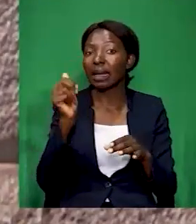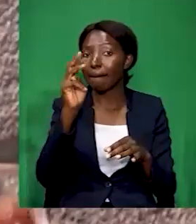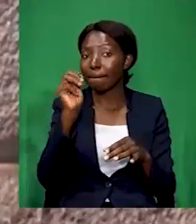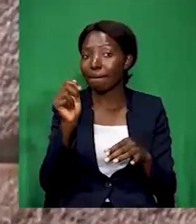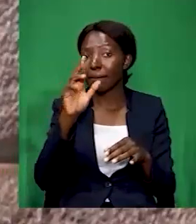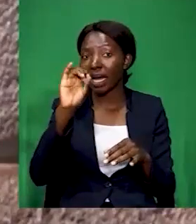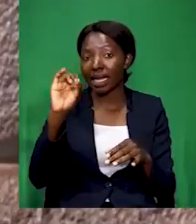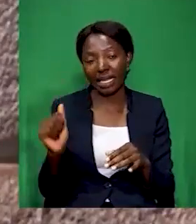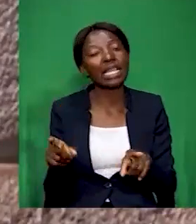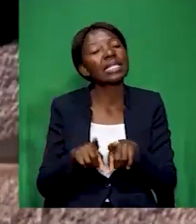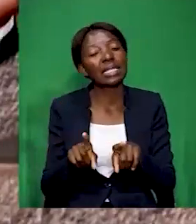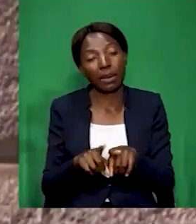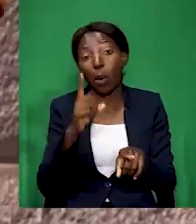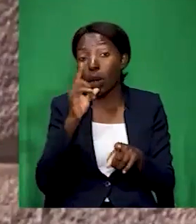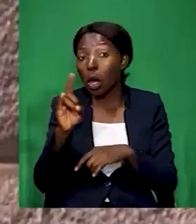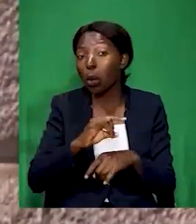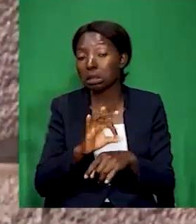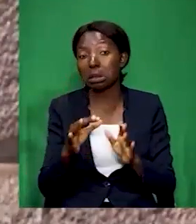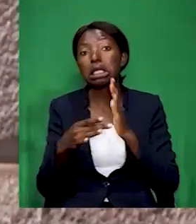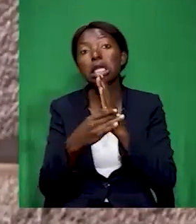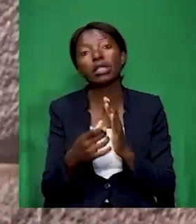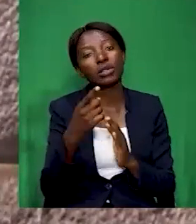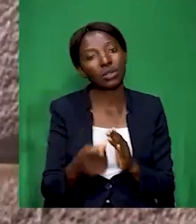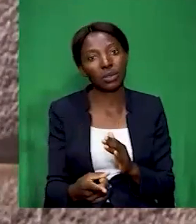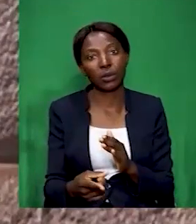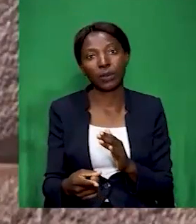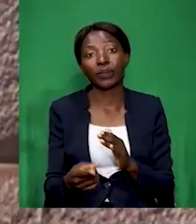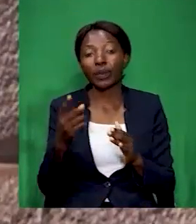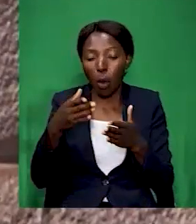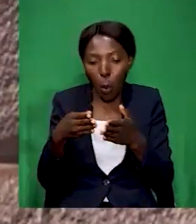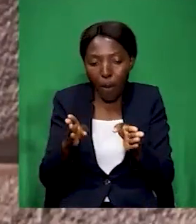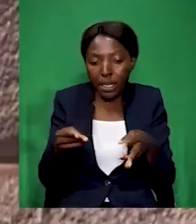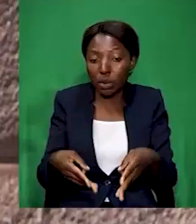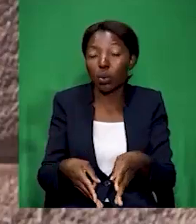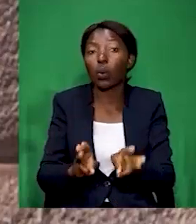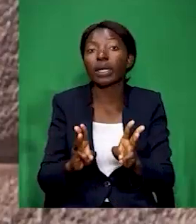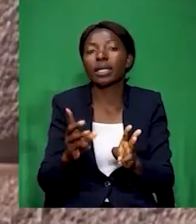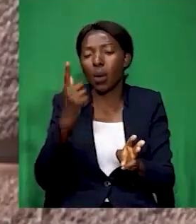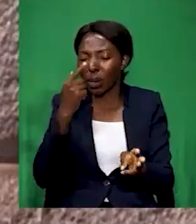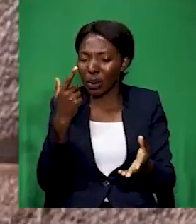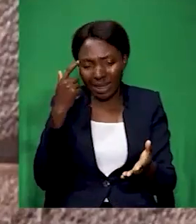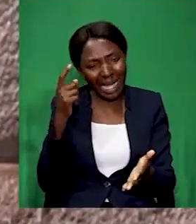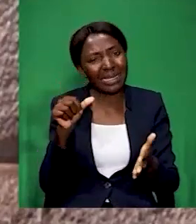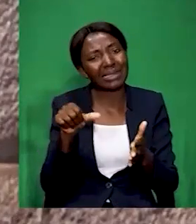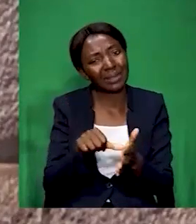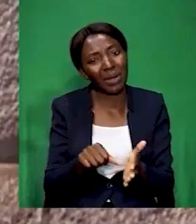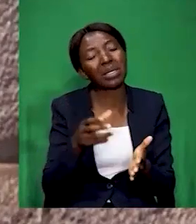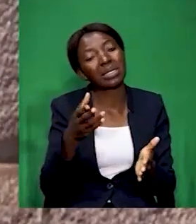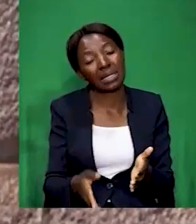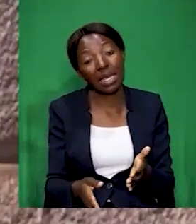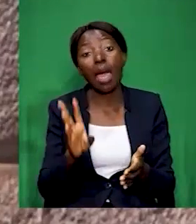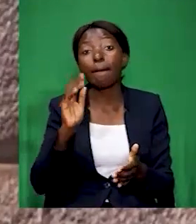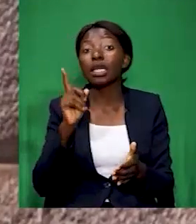man ndozvinoita kana mweya waMwari wotungamirira wozarura nzira kunyangwe pasinga svikiki pano svikika